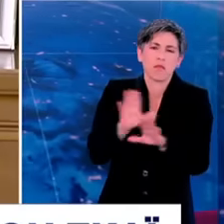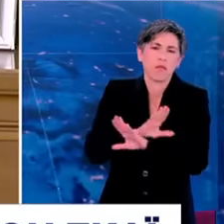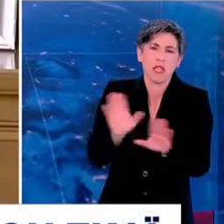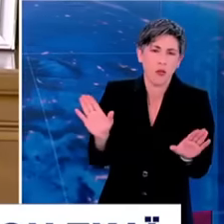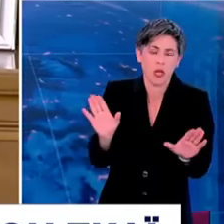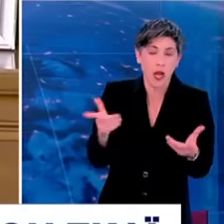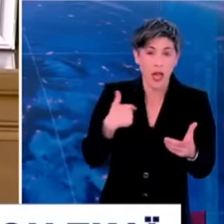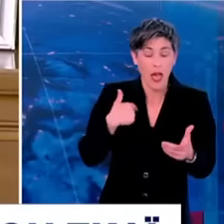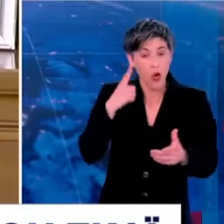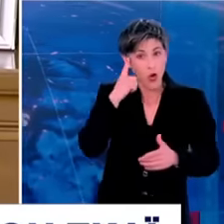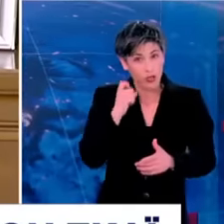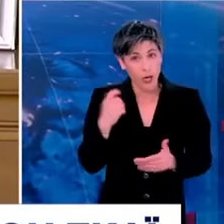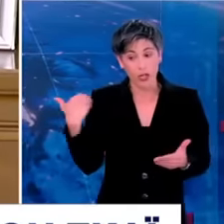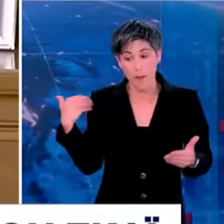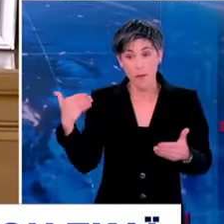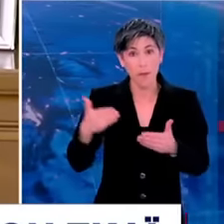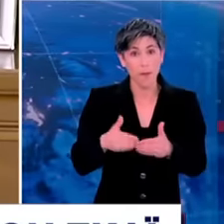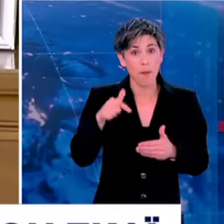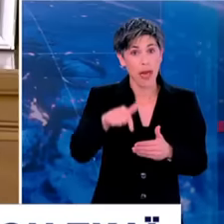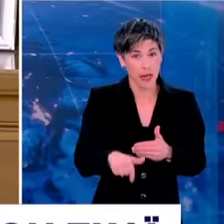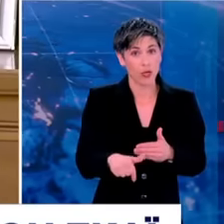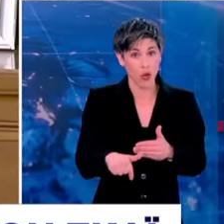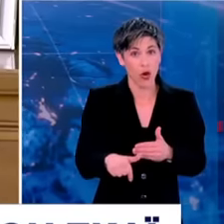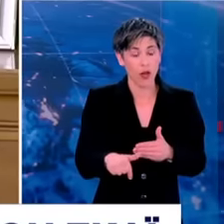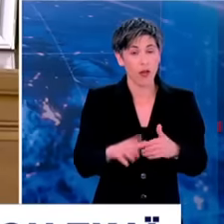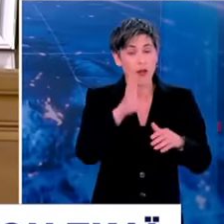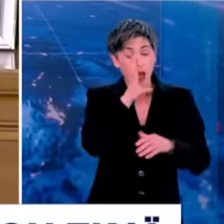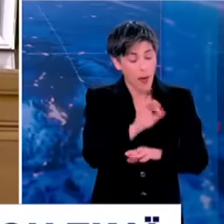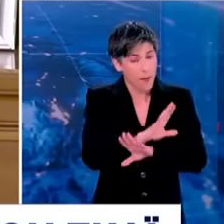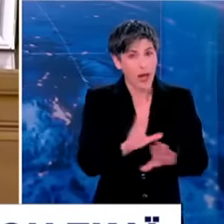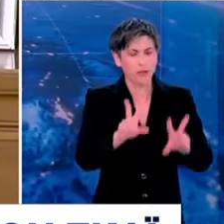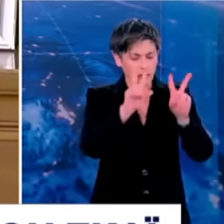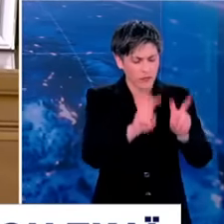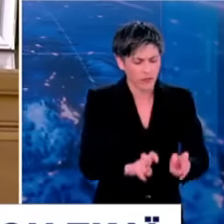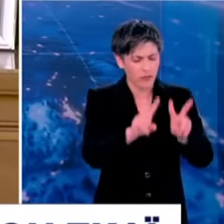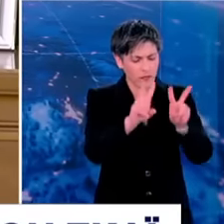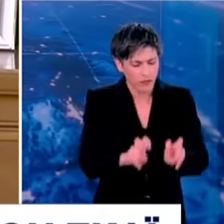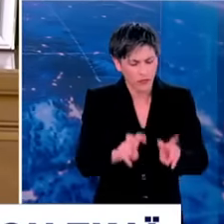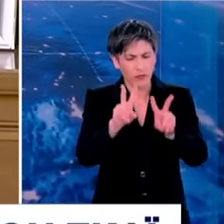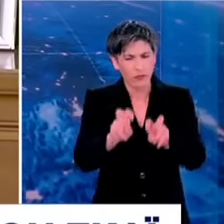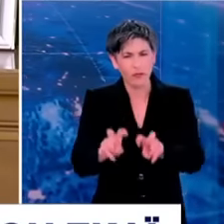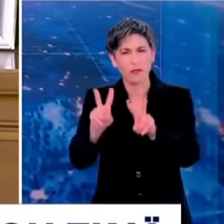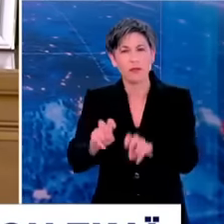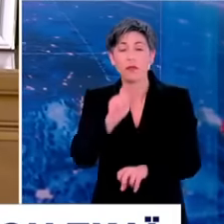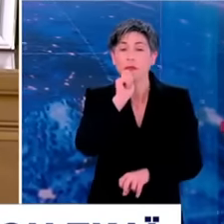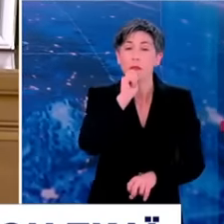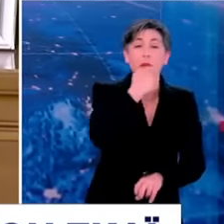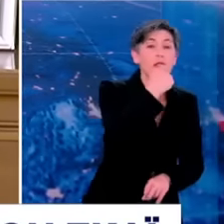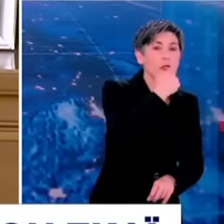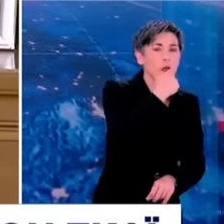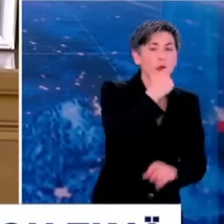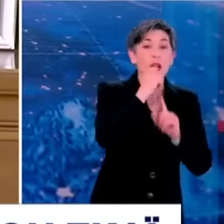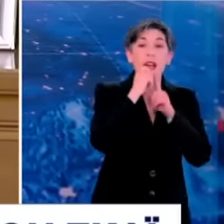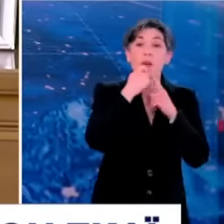ότι διεξήχθη μια πάρα πολύ εμπεριστατωμένη έρευνα με απόλυτη αχαιμήθεια. Πράγμα πολύ ασυνήθιστο, θα έλεγα,